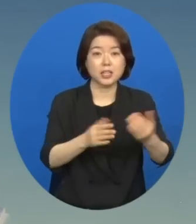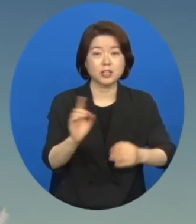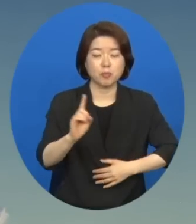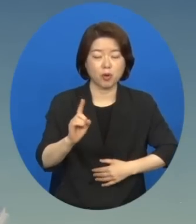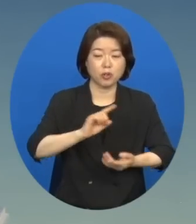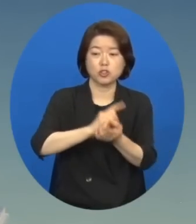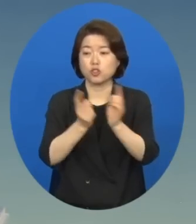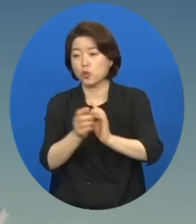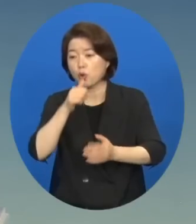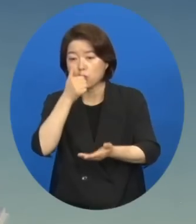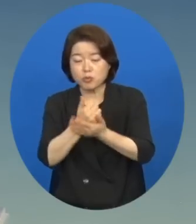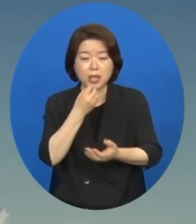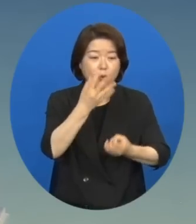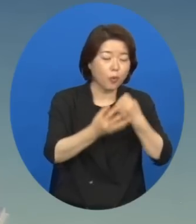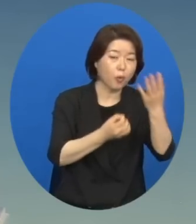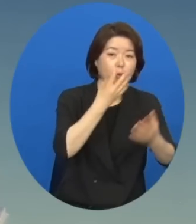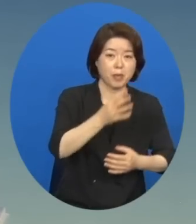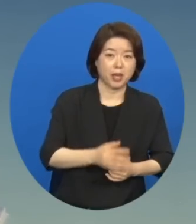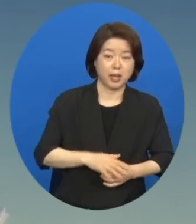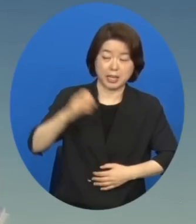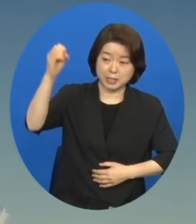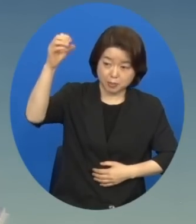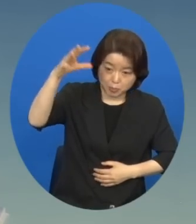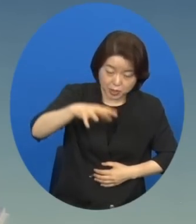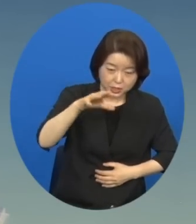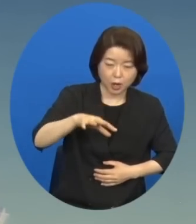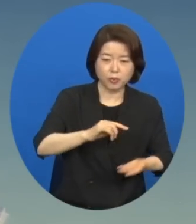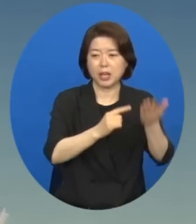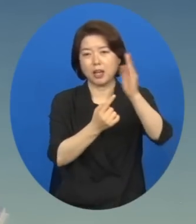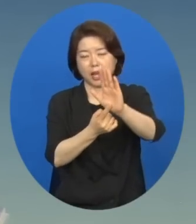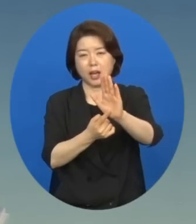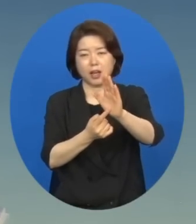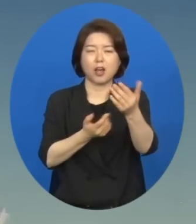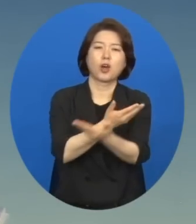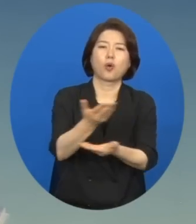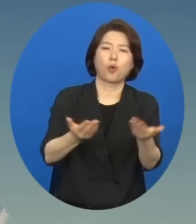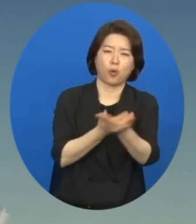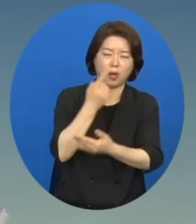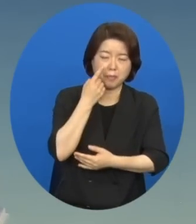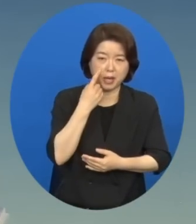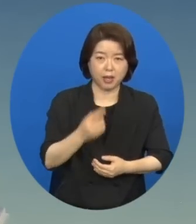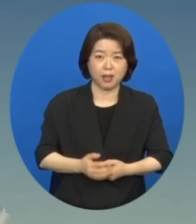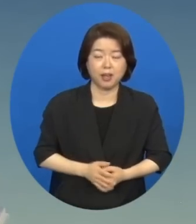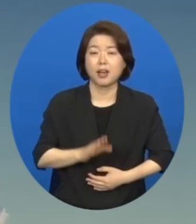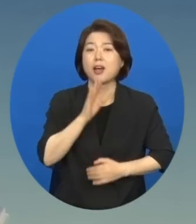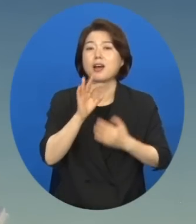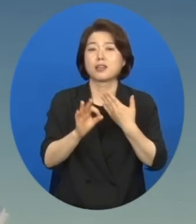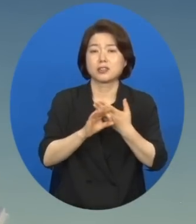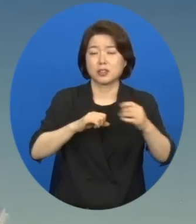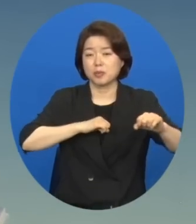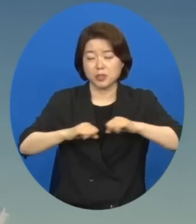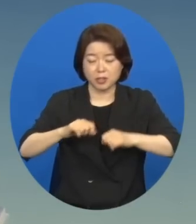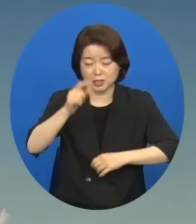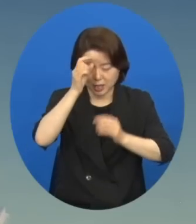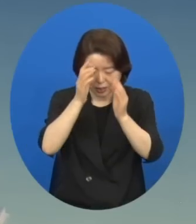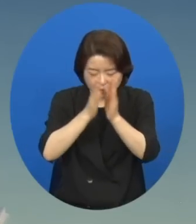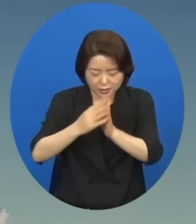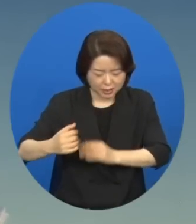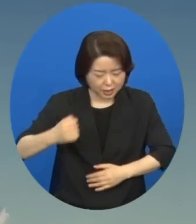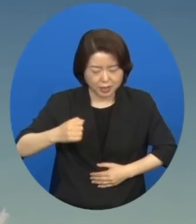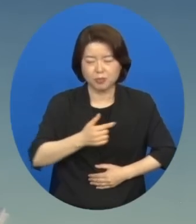죄를 고백하라는 거예요. 빛 가운데 교제하라는 거예요. 그러면 역사하는 그 기도의 힘이